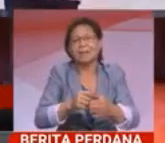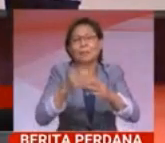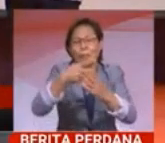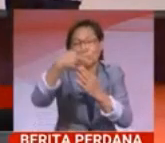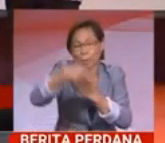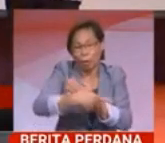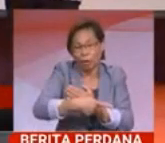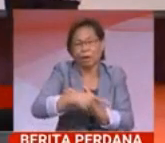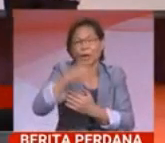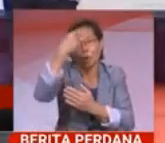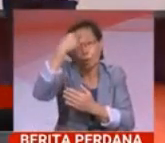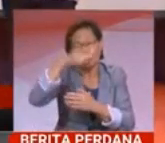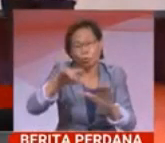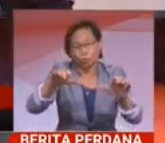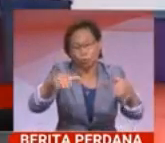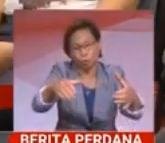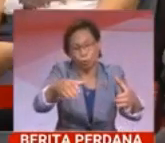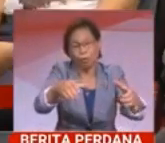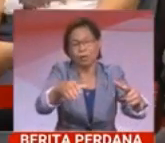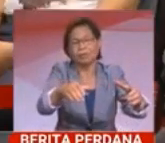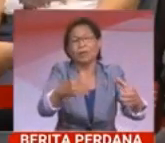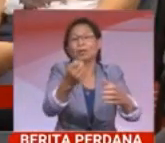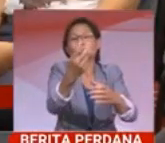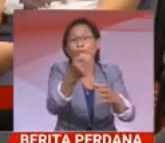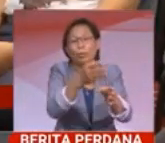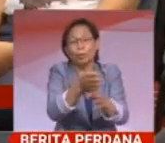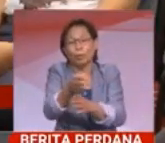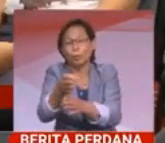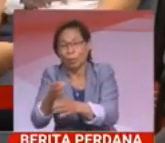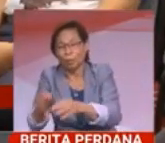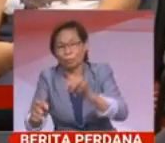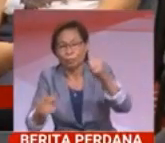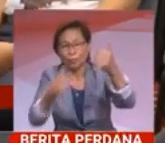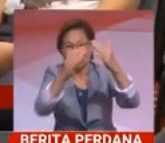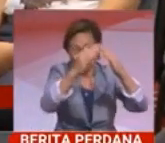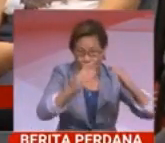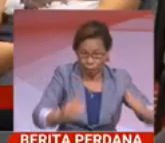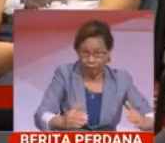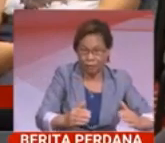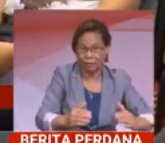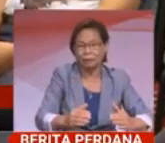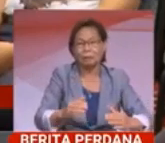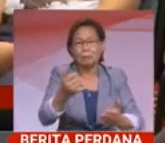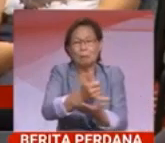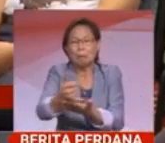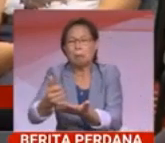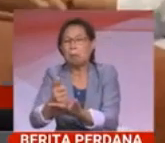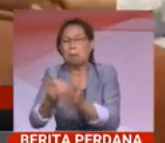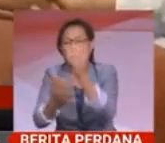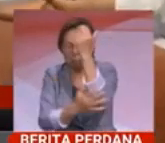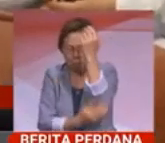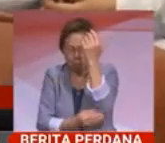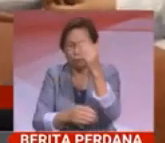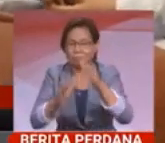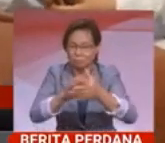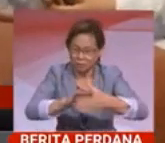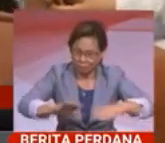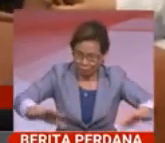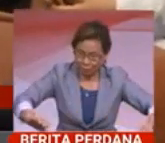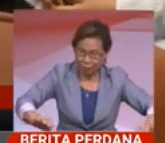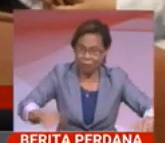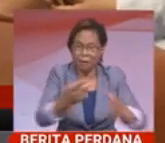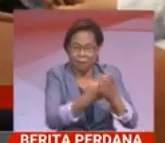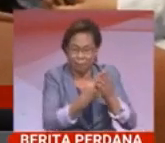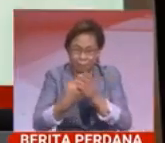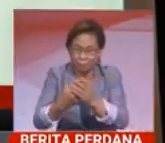disalurkan untuk kumpulan sasaran 12 bidang itu ialah perumahan jalan jangan kemiskinan keselamatan